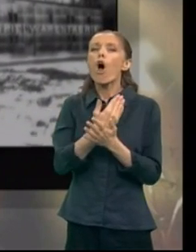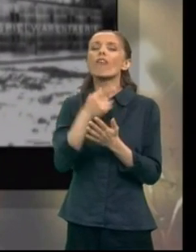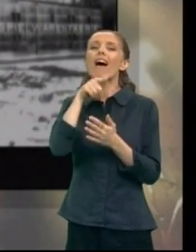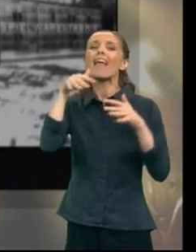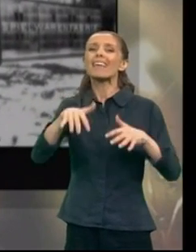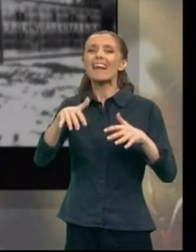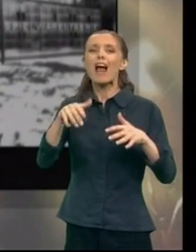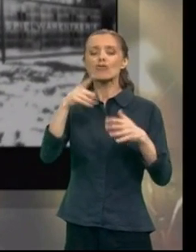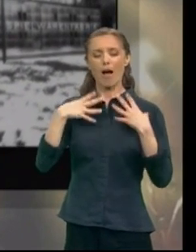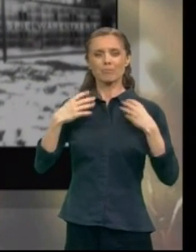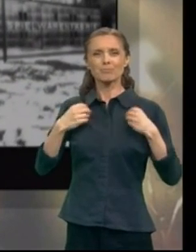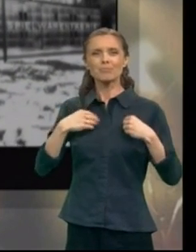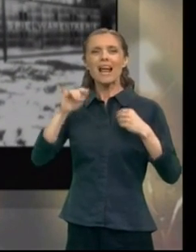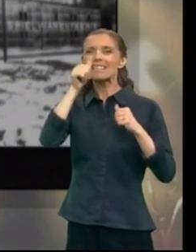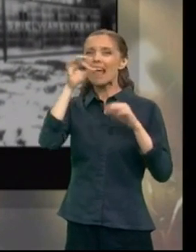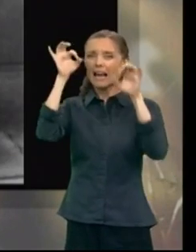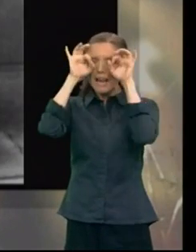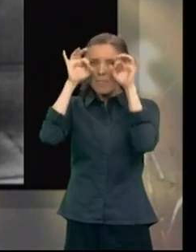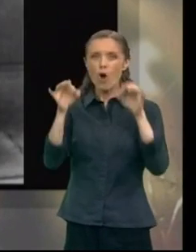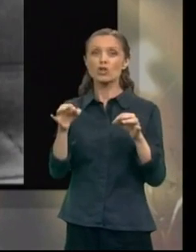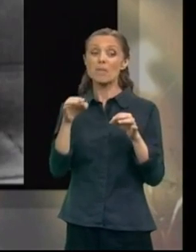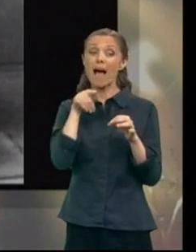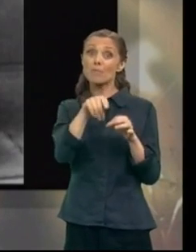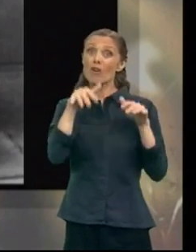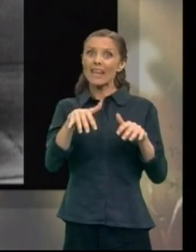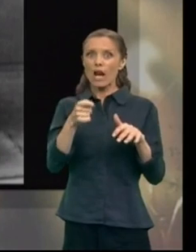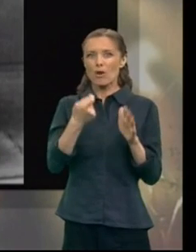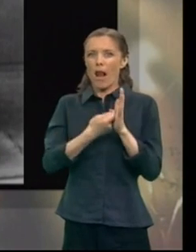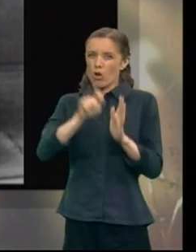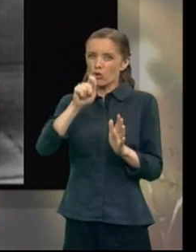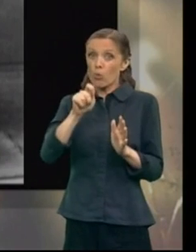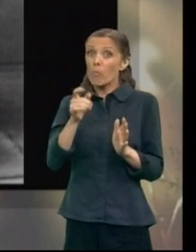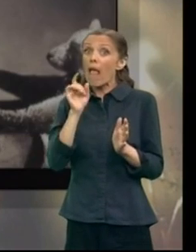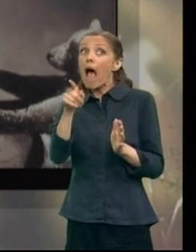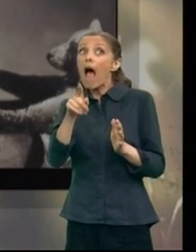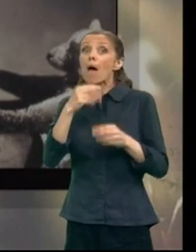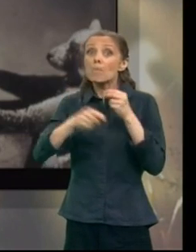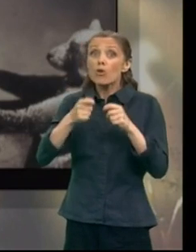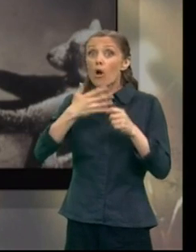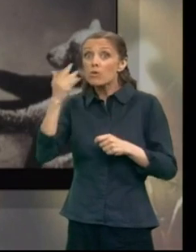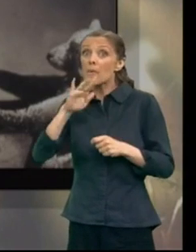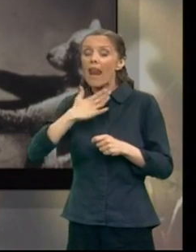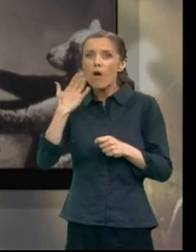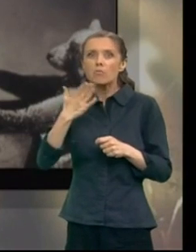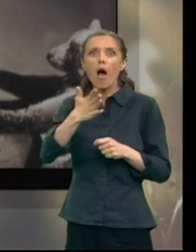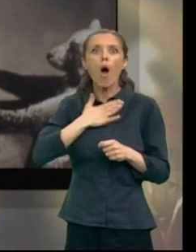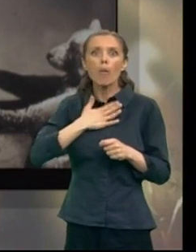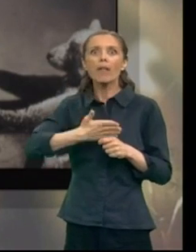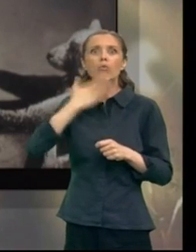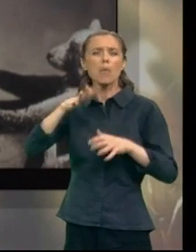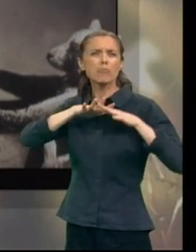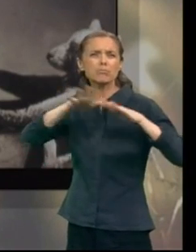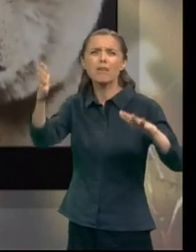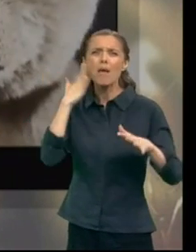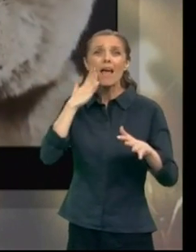nogama i staklenim očima. Iako skuplja i poslovno riskantnija, ova igračka osvojila je američko tržište, donela nagradu tvorcima